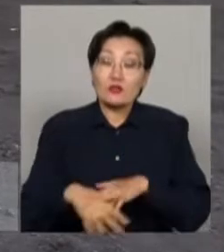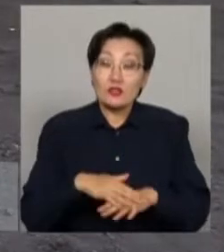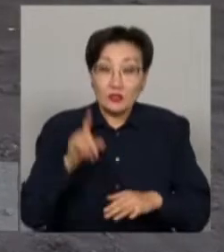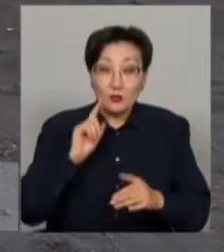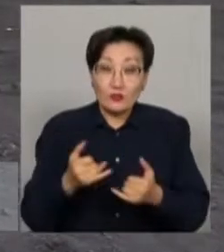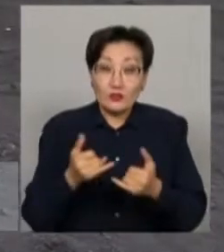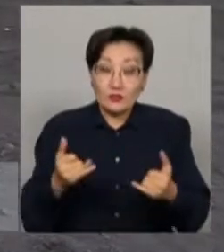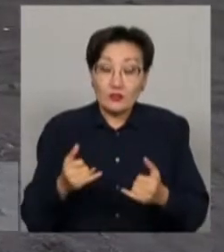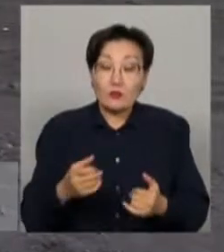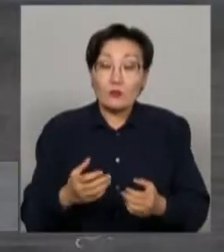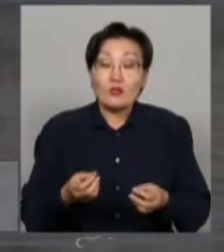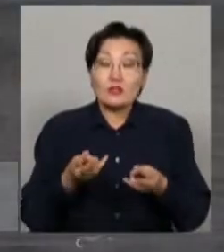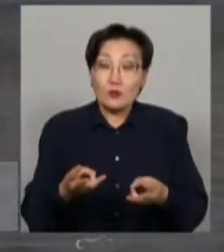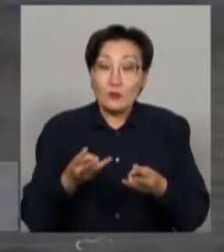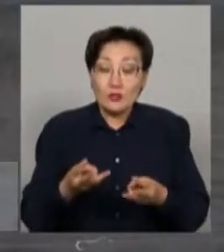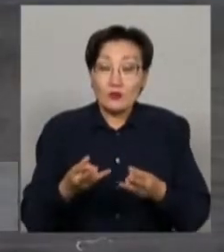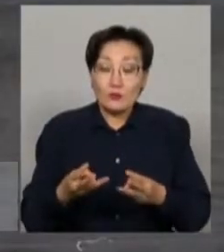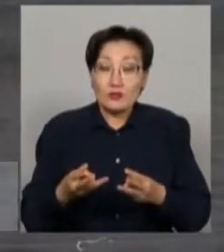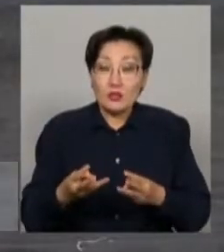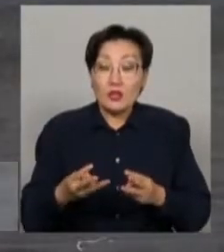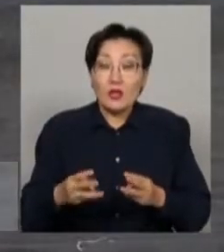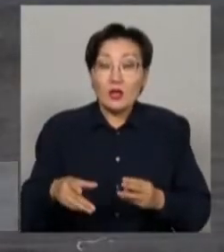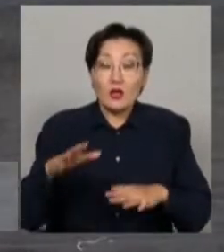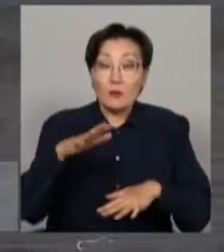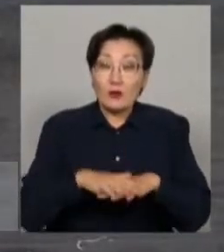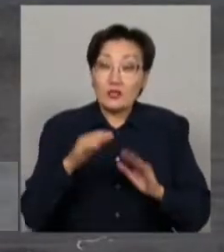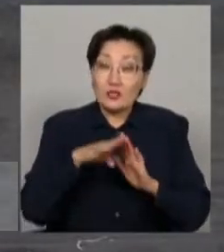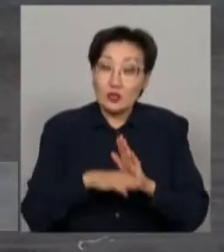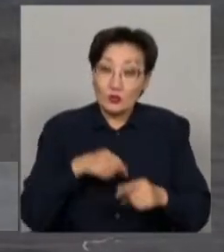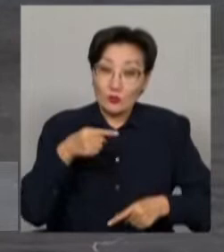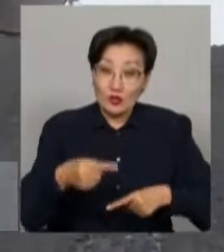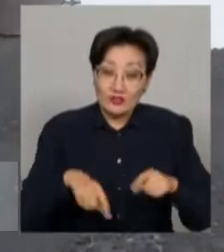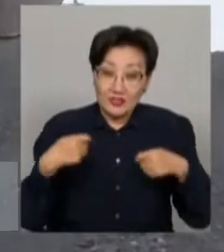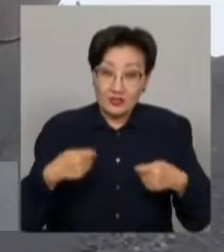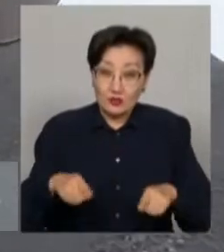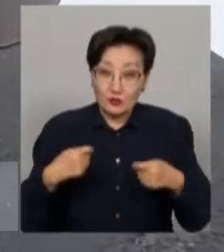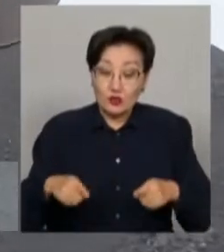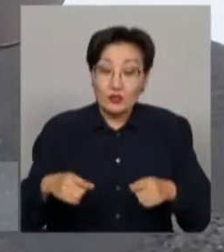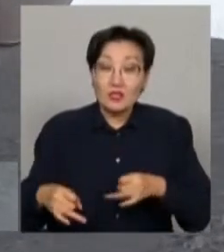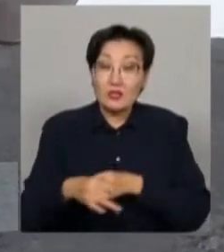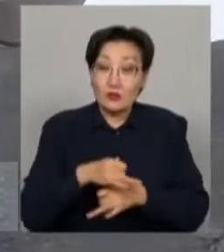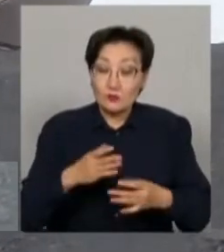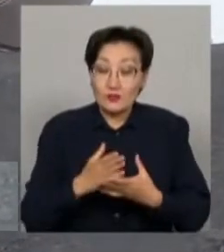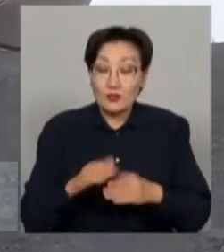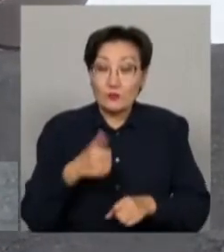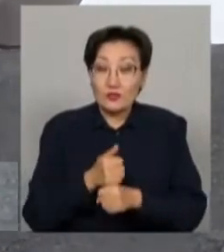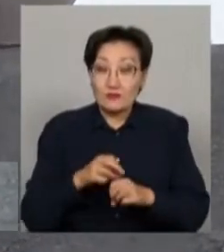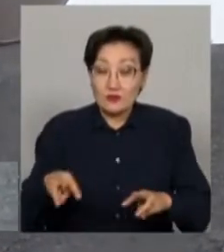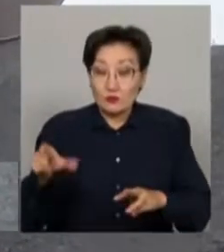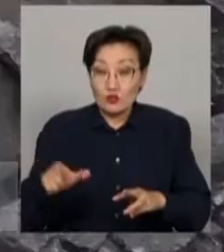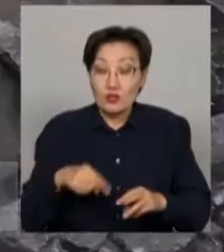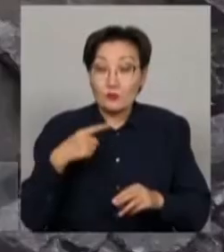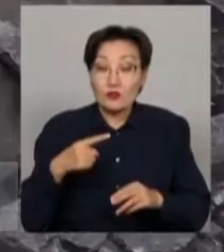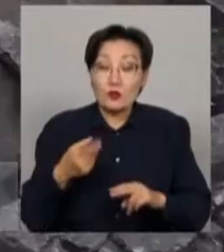болу үшін қатты отынды маркетплейстер мен банк қосымшалары арқылы өткізу жолдары пысықталып жатыр екен. Премьер-министр Әлихан